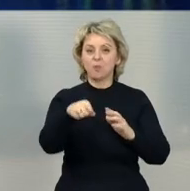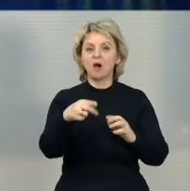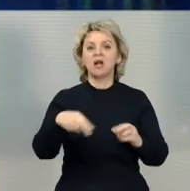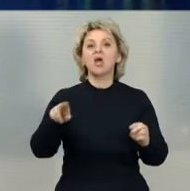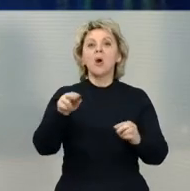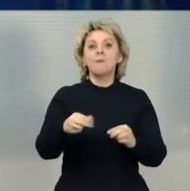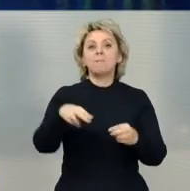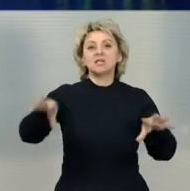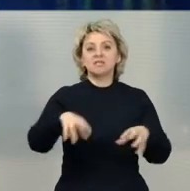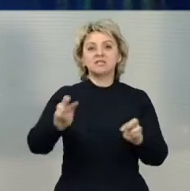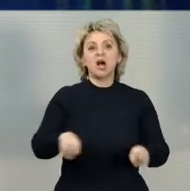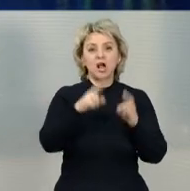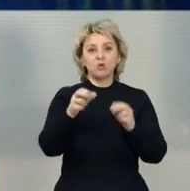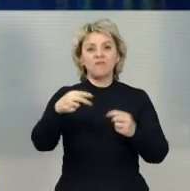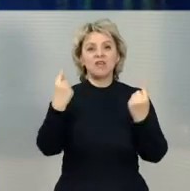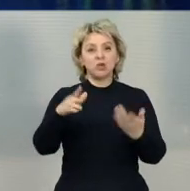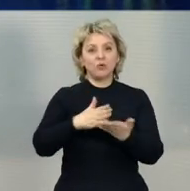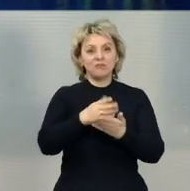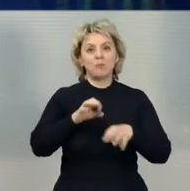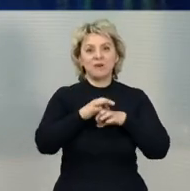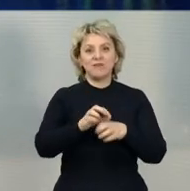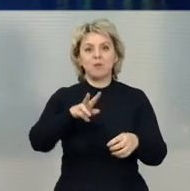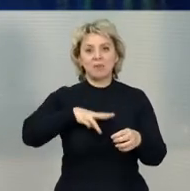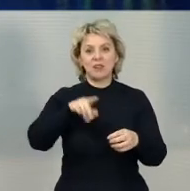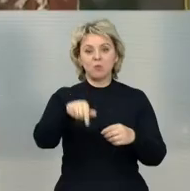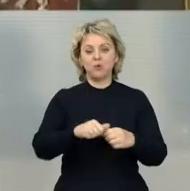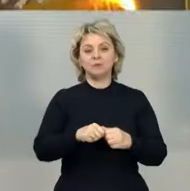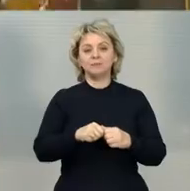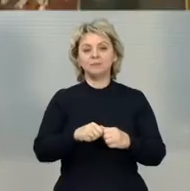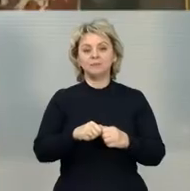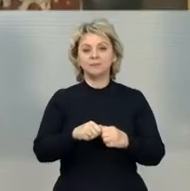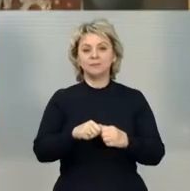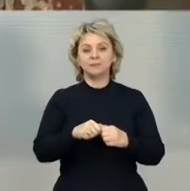Пасхальную Великую Вечерню здесь совершил глава Донской митрополии.